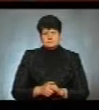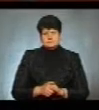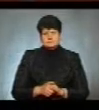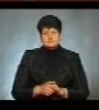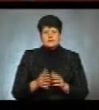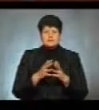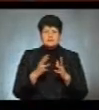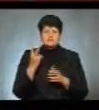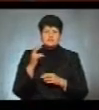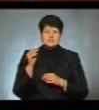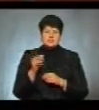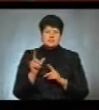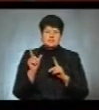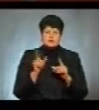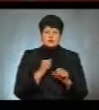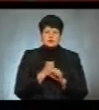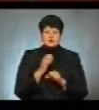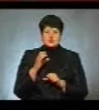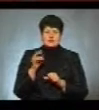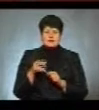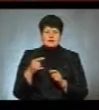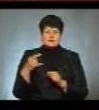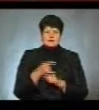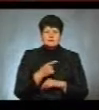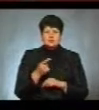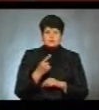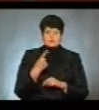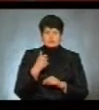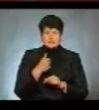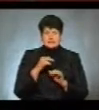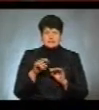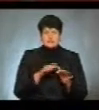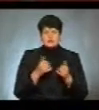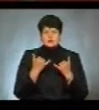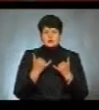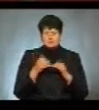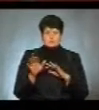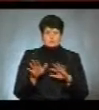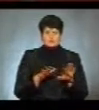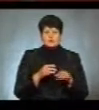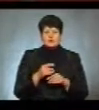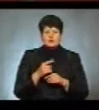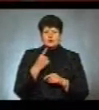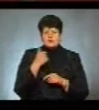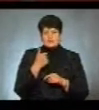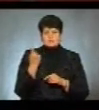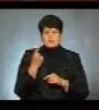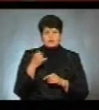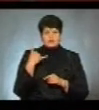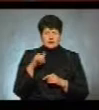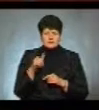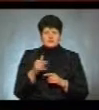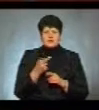Понад 2000 виїздів здійснило соціальне таксі в Тернополі за рік діяльності. Сьогодні минув рік з першого виклику. За